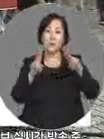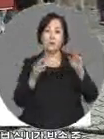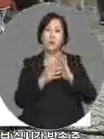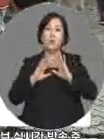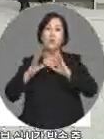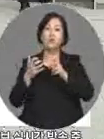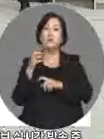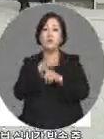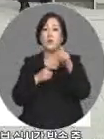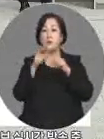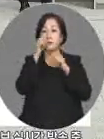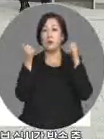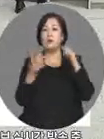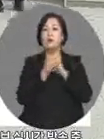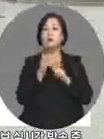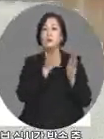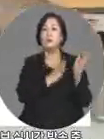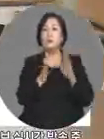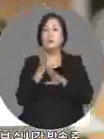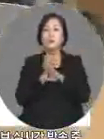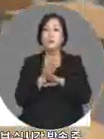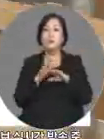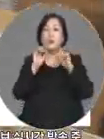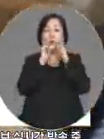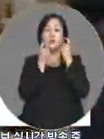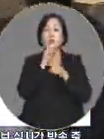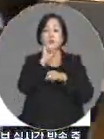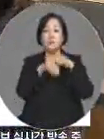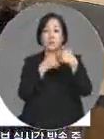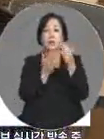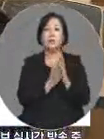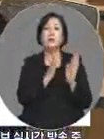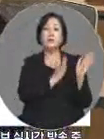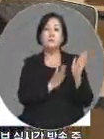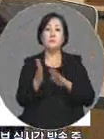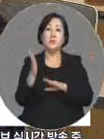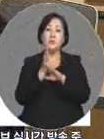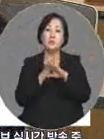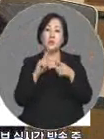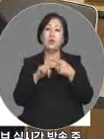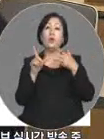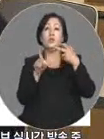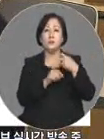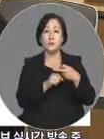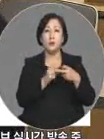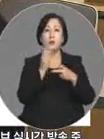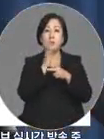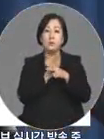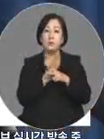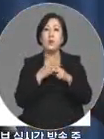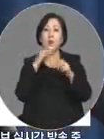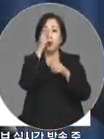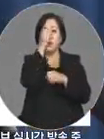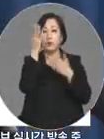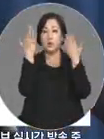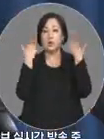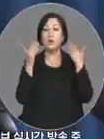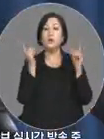국제고는 추가 검토, 자사고는 존치 쪽으로 교육부가 가닥을 잡았지만 12월로 예정된 새 정부의 고교 체제 개편 방안